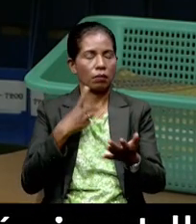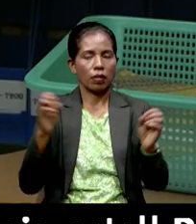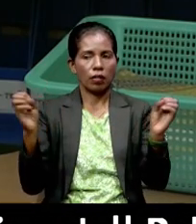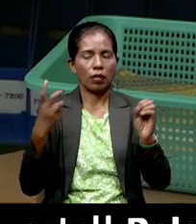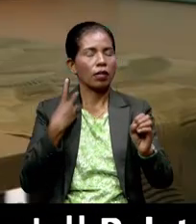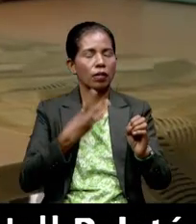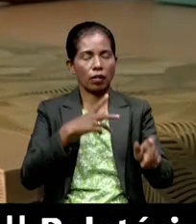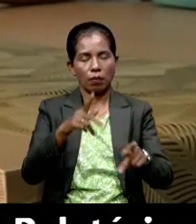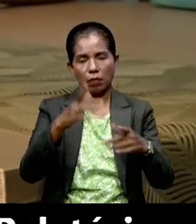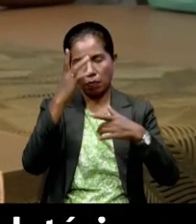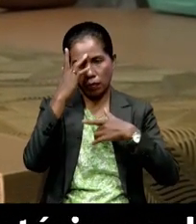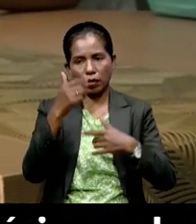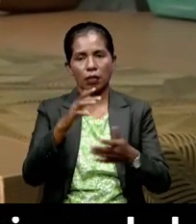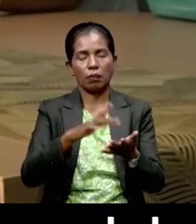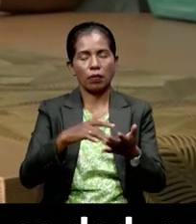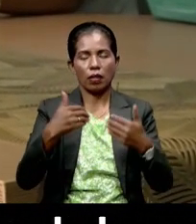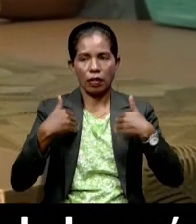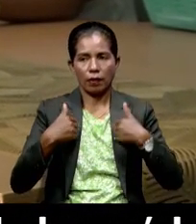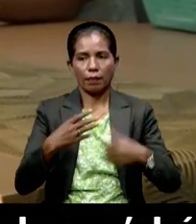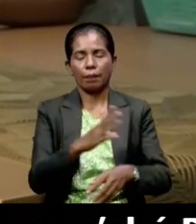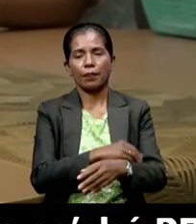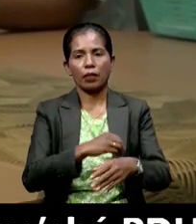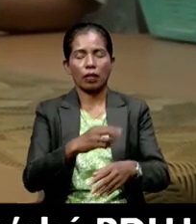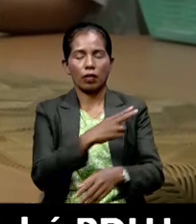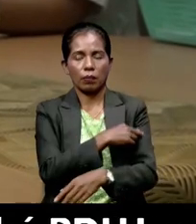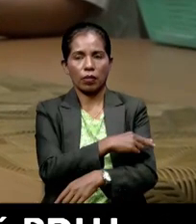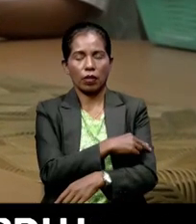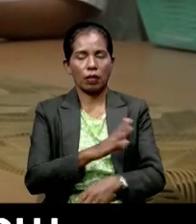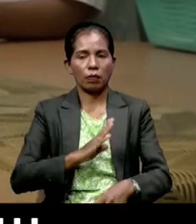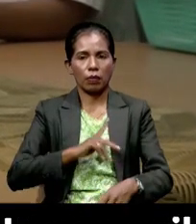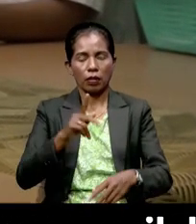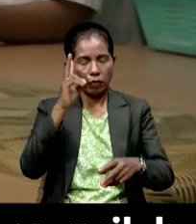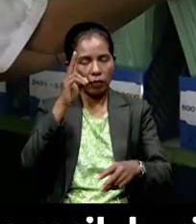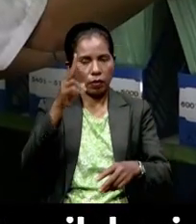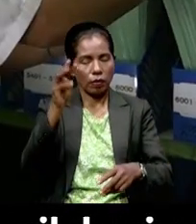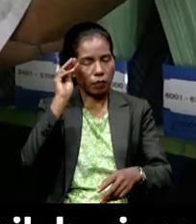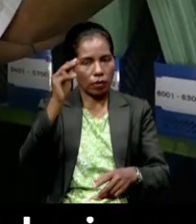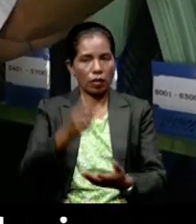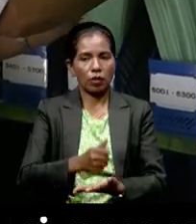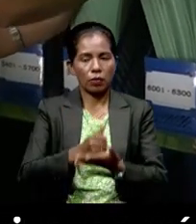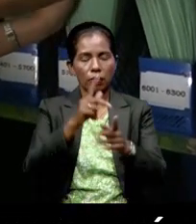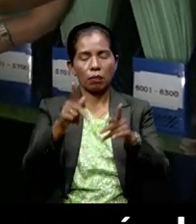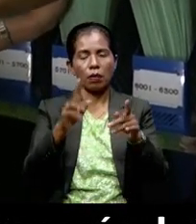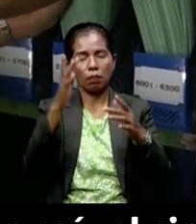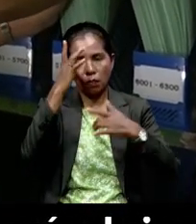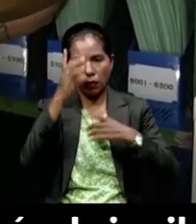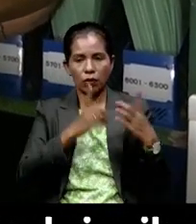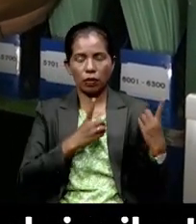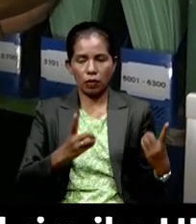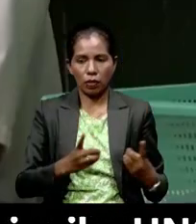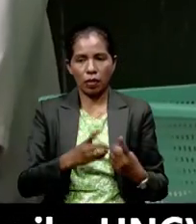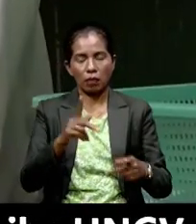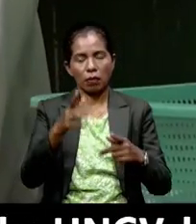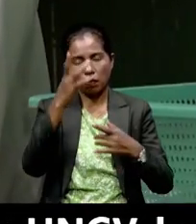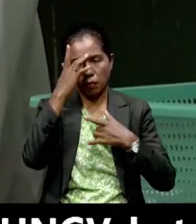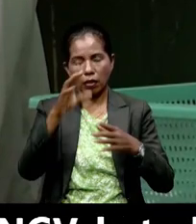kita pasiente. Tuir diretorane klinika San Miguel Bebonuk nia visaun numisaun makatende pasiente hodomin nune pasiente